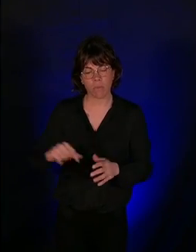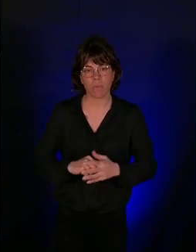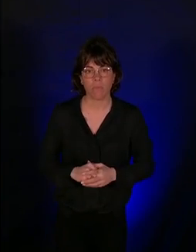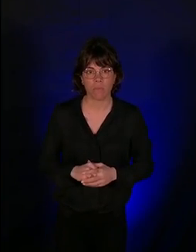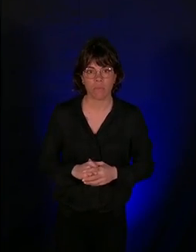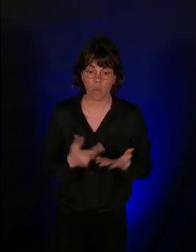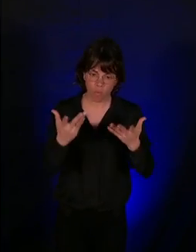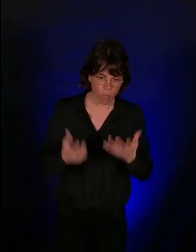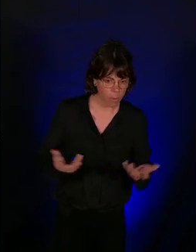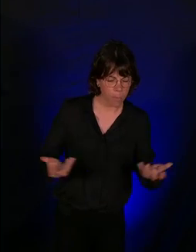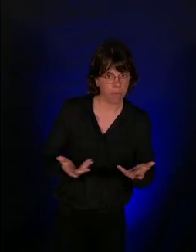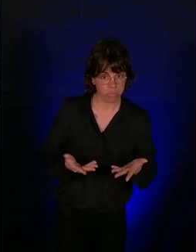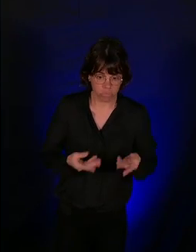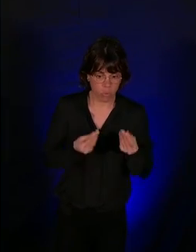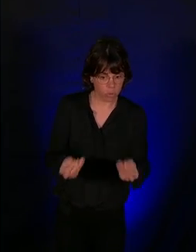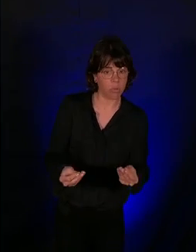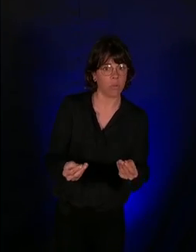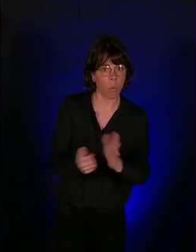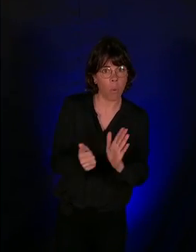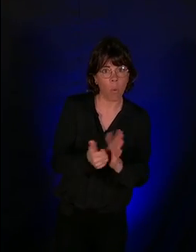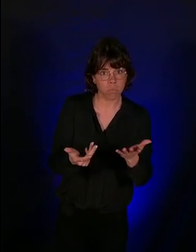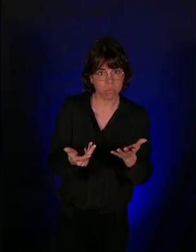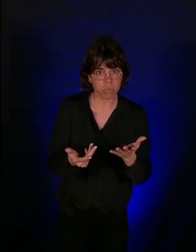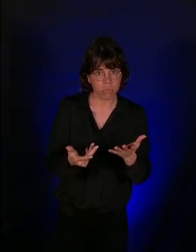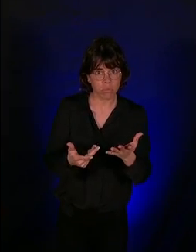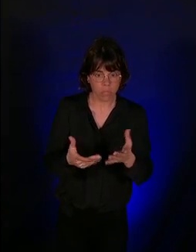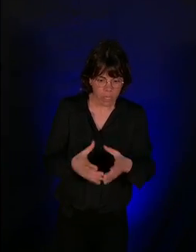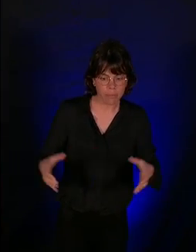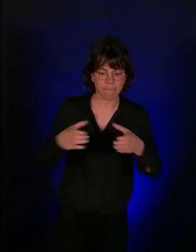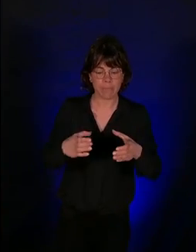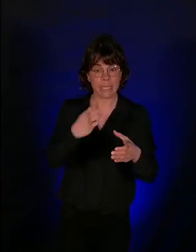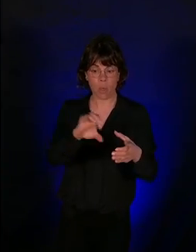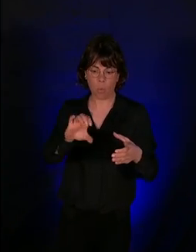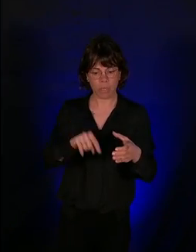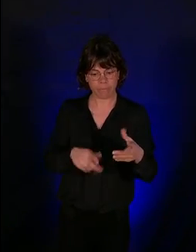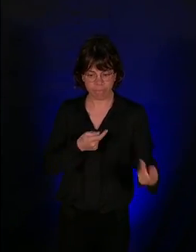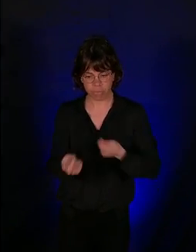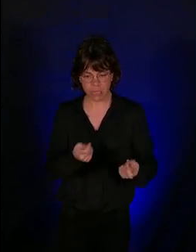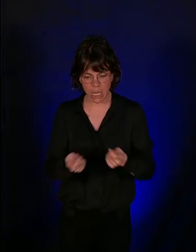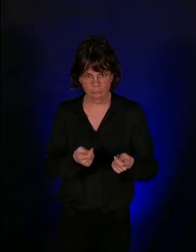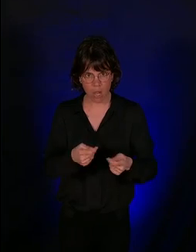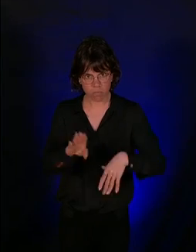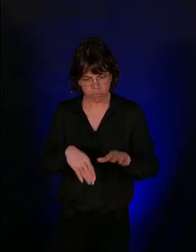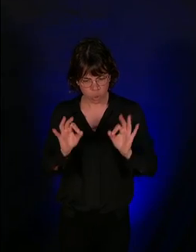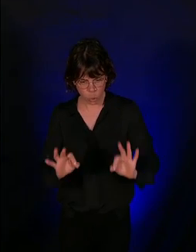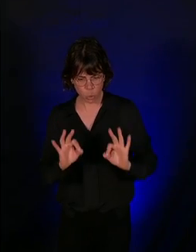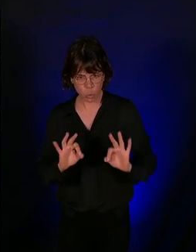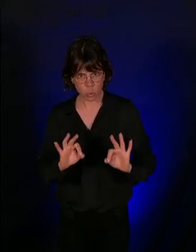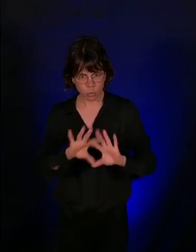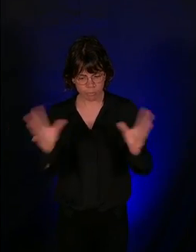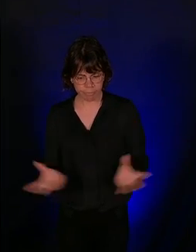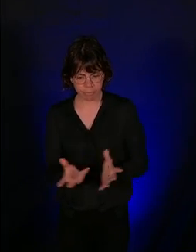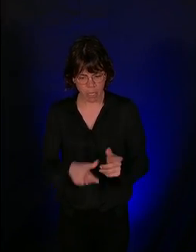la volonté était de permettre la construction d'une ce réellement dirigeante efficace avec des